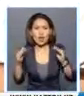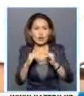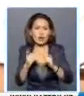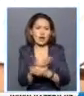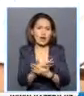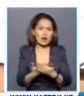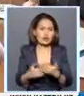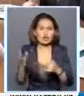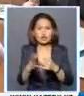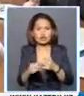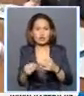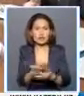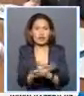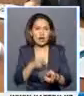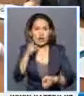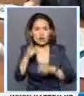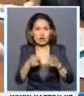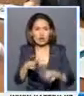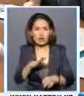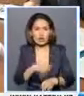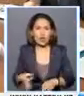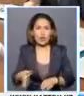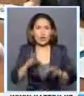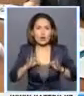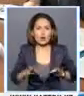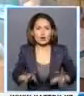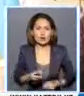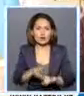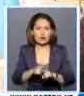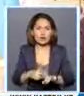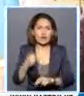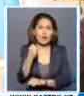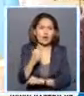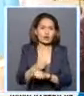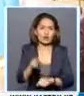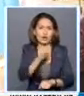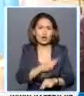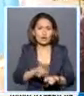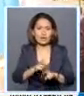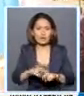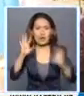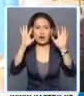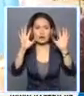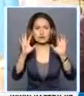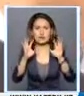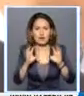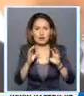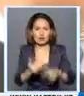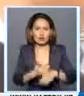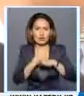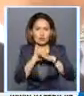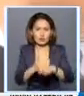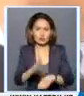жер теліміне қатысты арыз шағымдарын жеткізді. Облыс прокуроры қол астындағы қызметкерлерге бұл түйткілдерді заң аясында